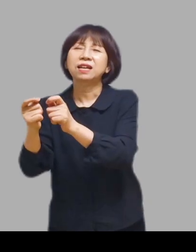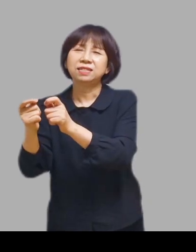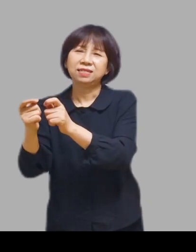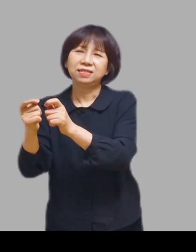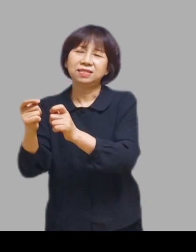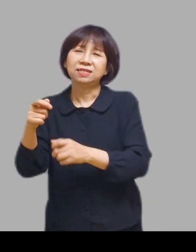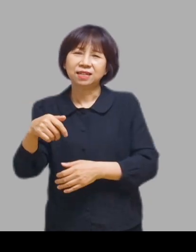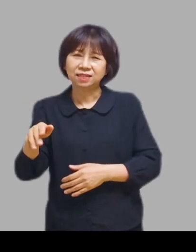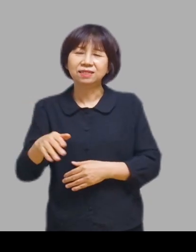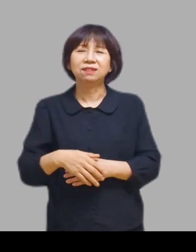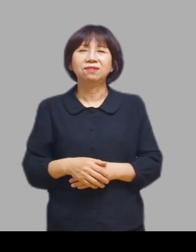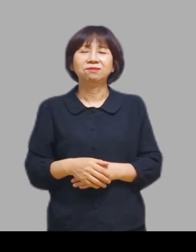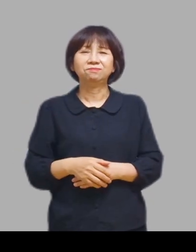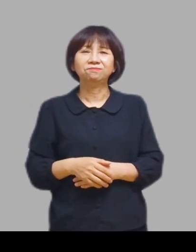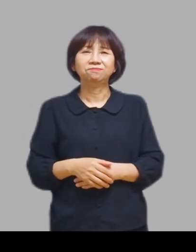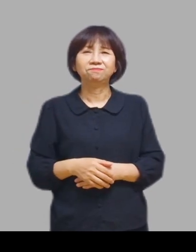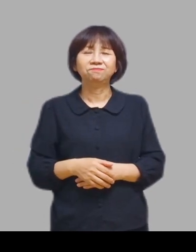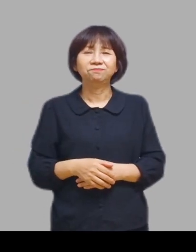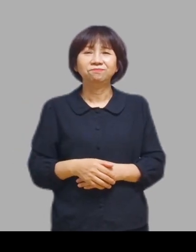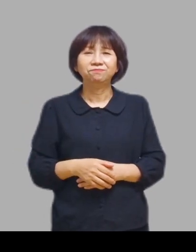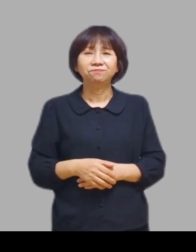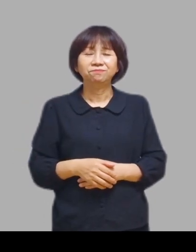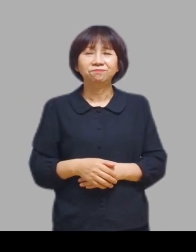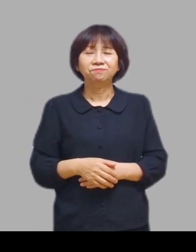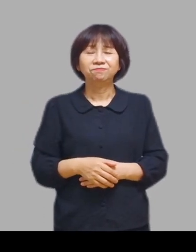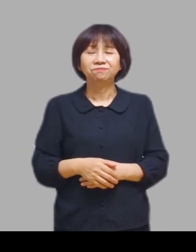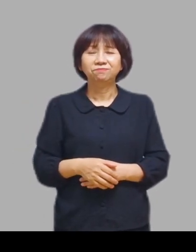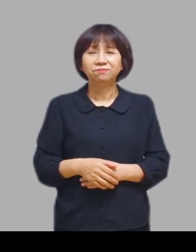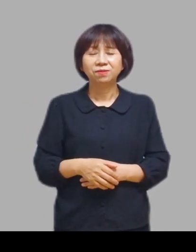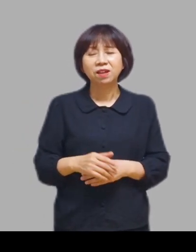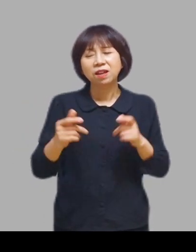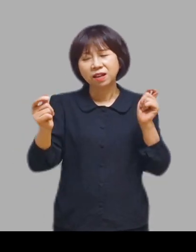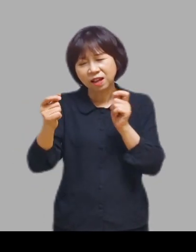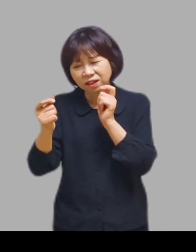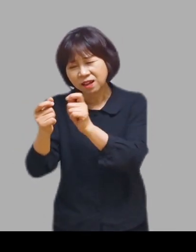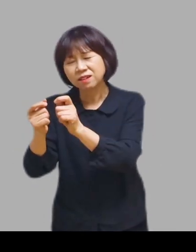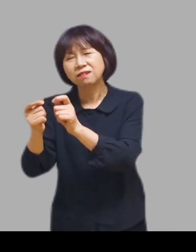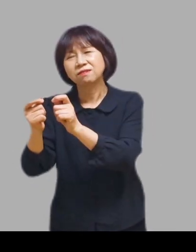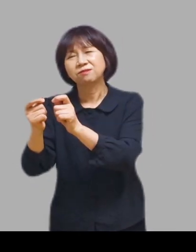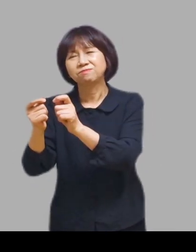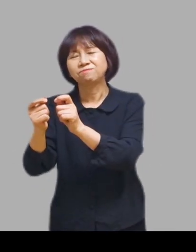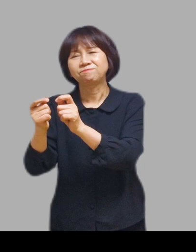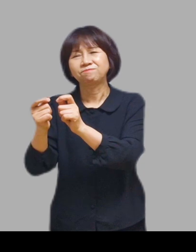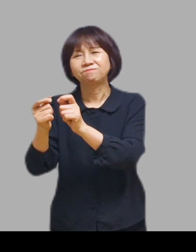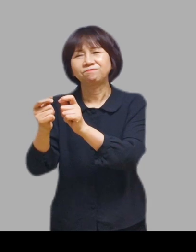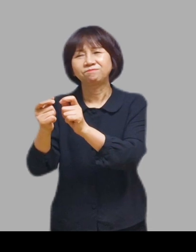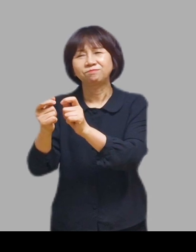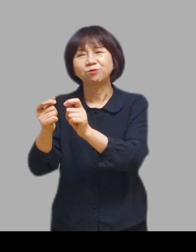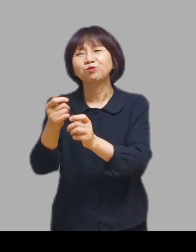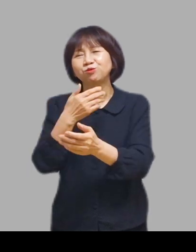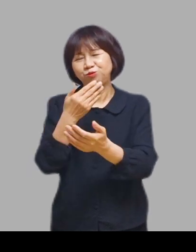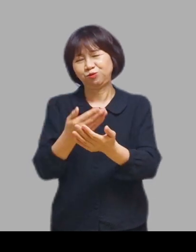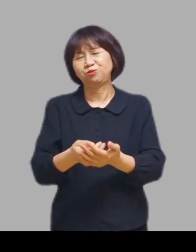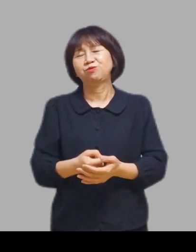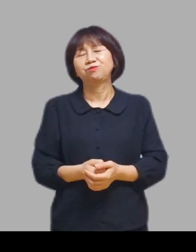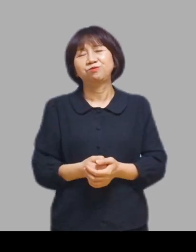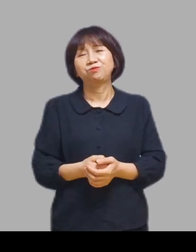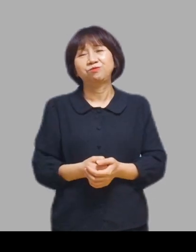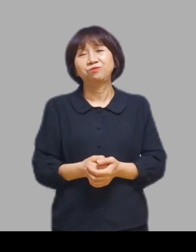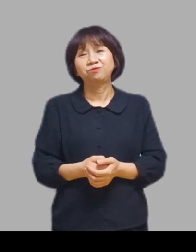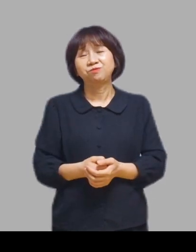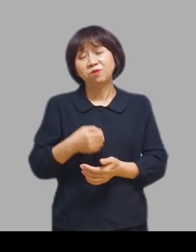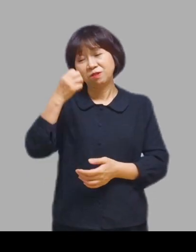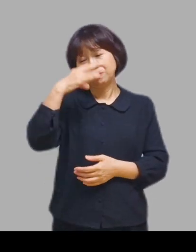특별히 어려운 말은 아니에요. 가까이 가는 거니까. 근데 중요한 말입니다.